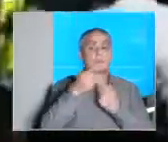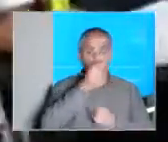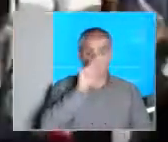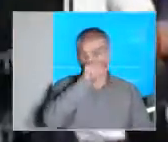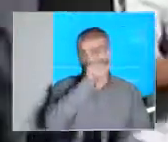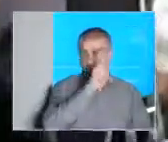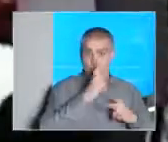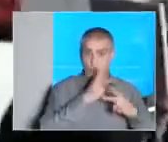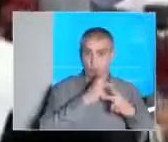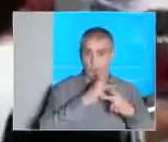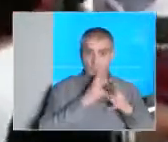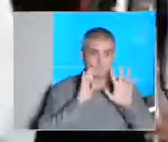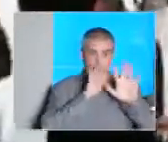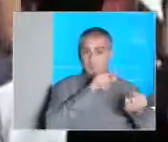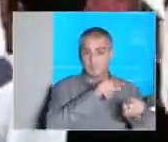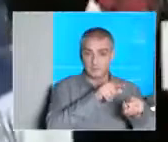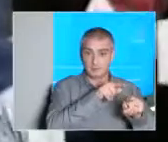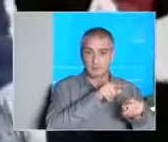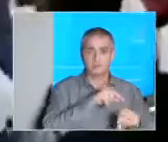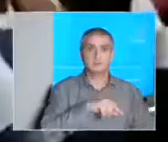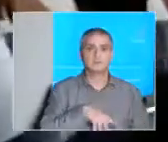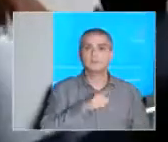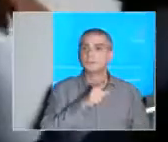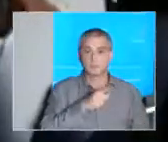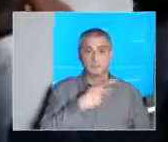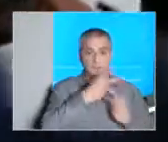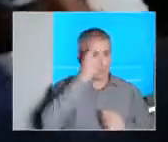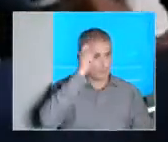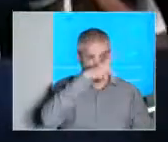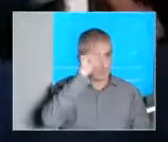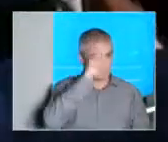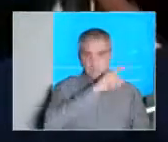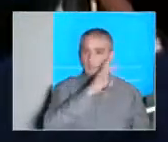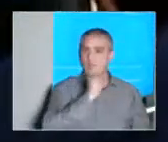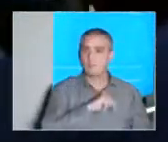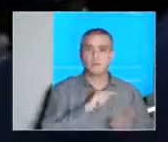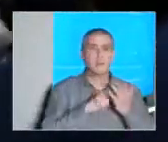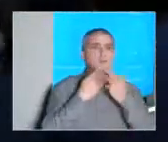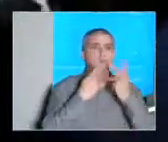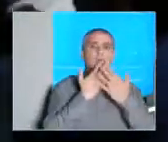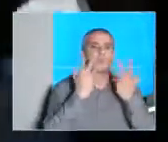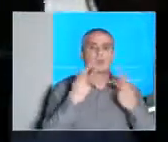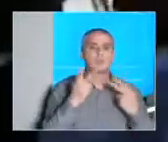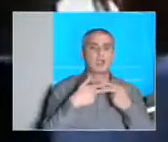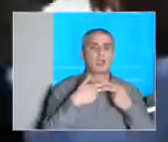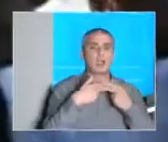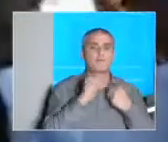שאליו מופנים הכי הרבה, מהחולים, דרך אגב הוא איכילו, אני אגיד לך למה, כי התשובה הייתה ברורה מאיפה יותר